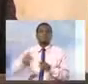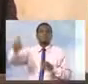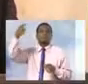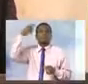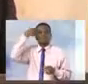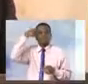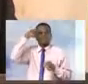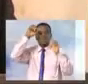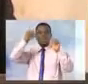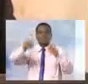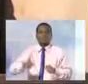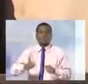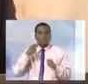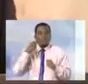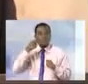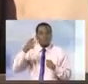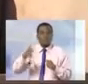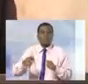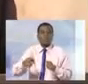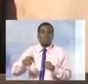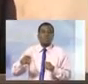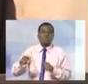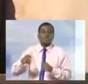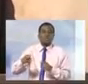gouvernement peut envisager l'horizon